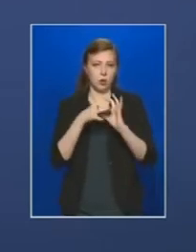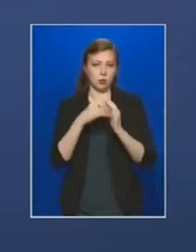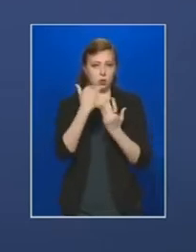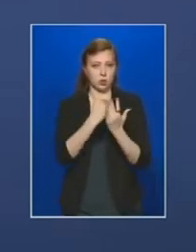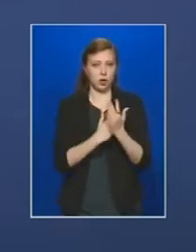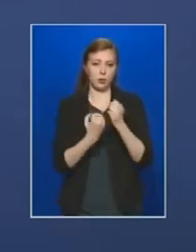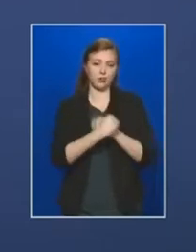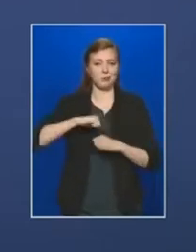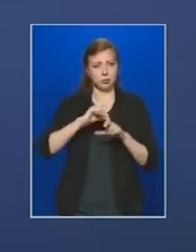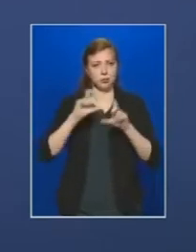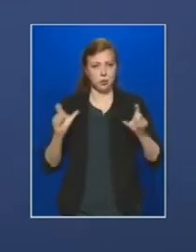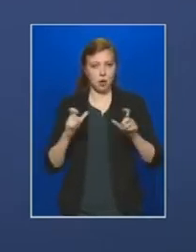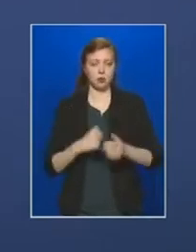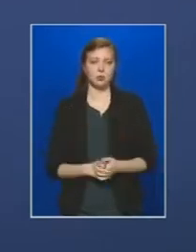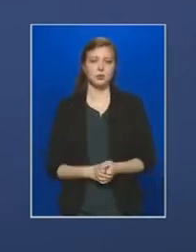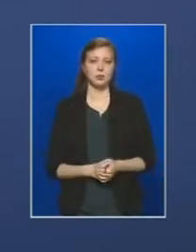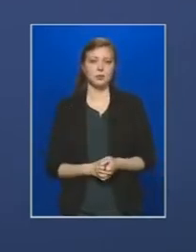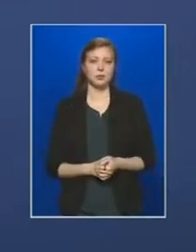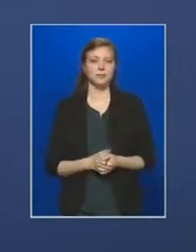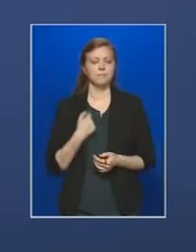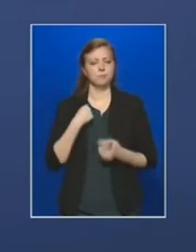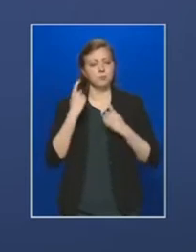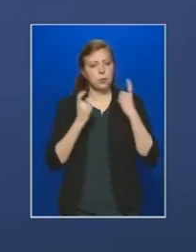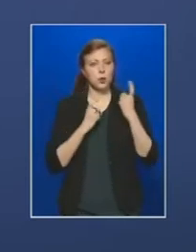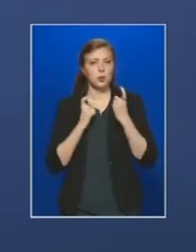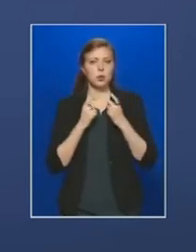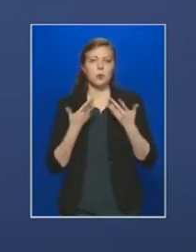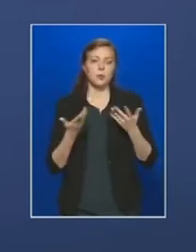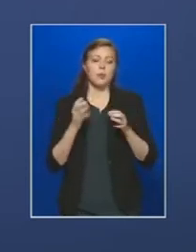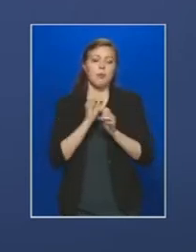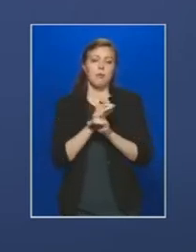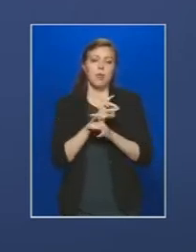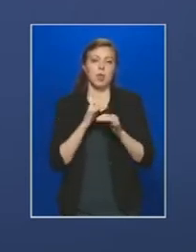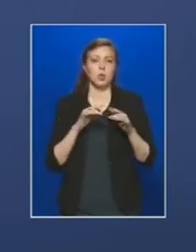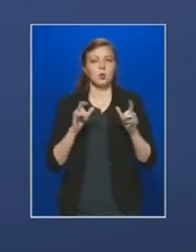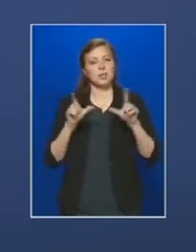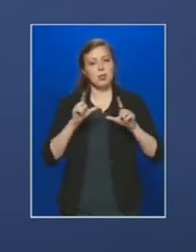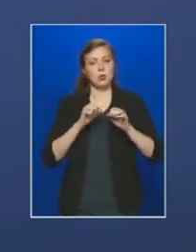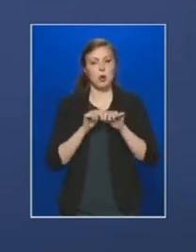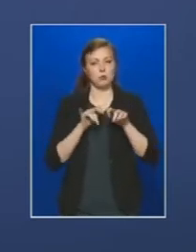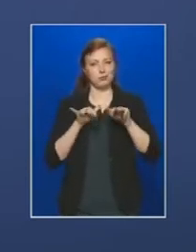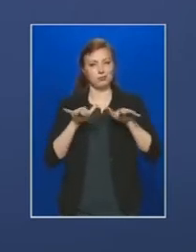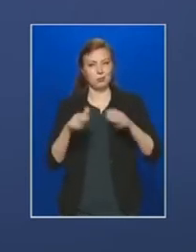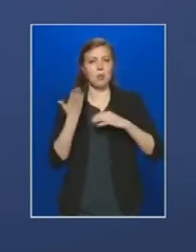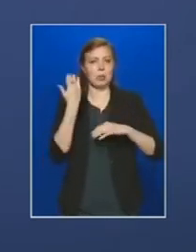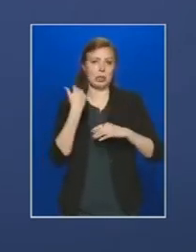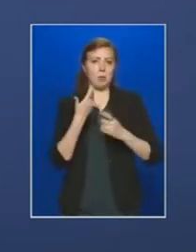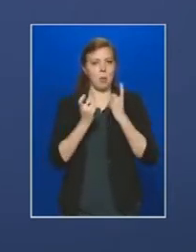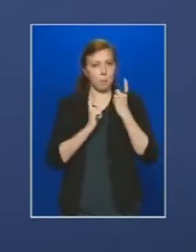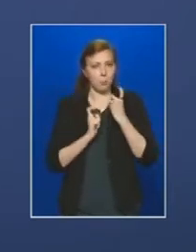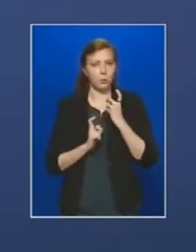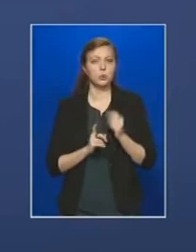szabályok megszegése miatt. Azt gondolom, hogy bár a vírus lassabban terjed, mint ahogy azt korábban